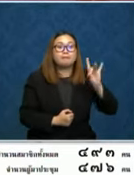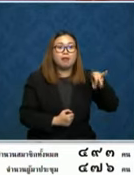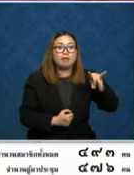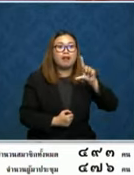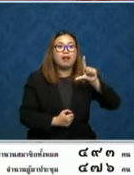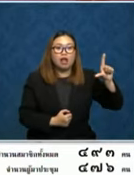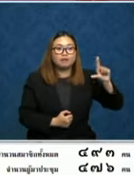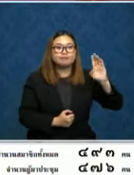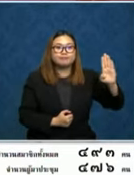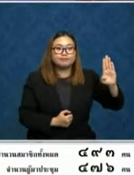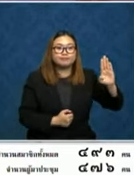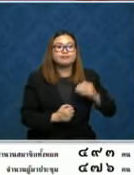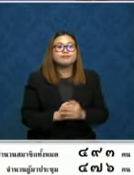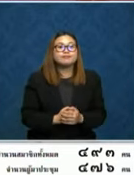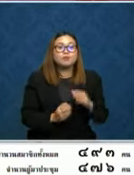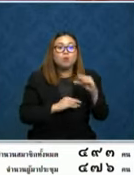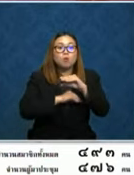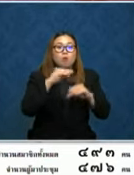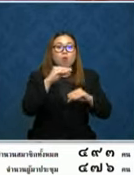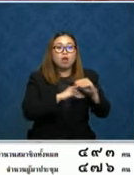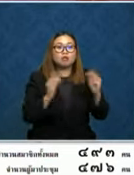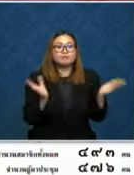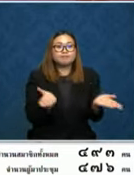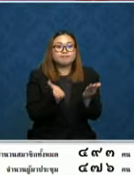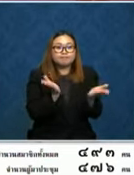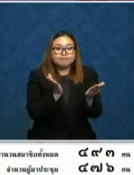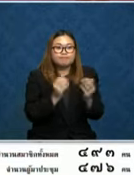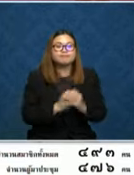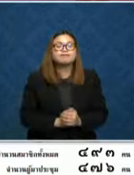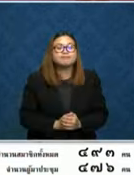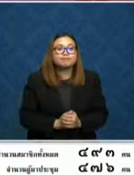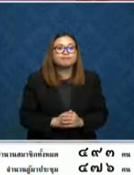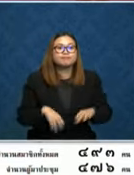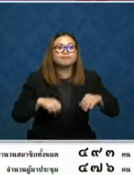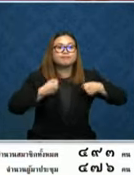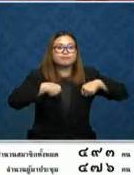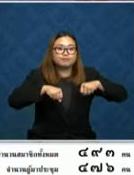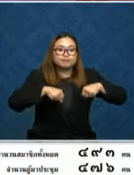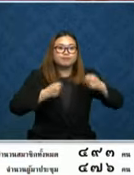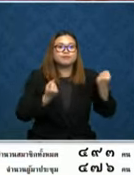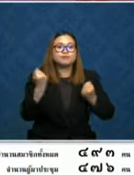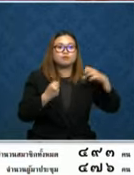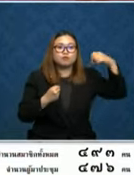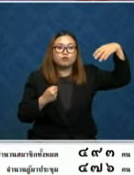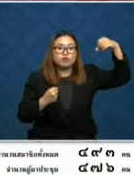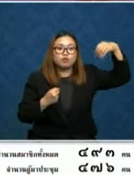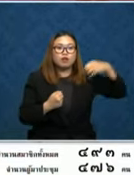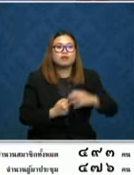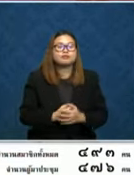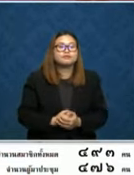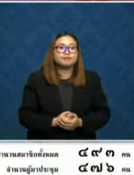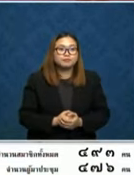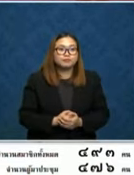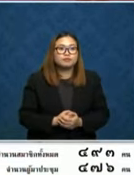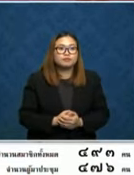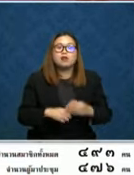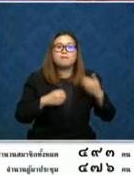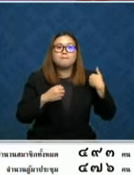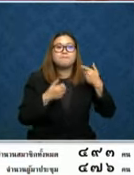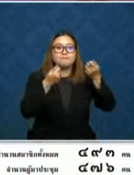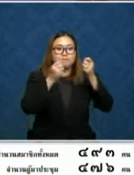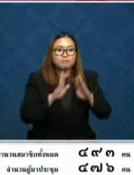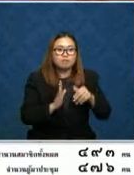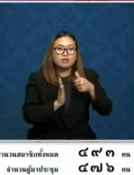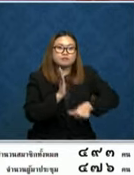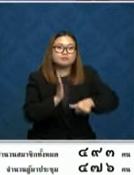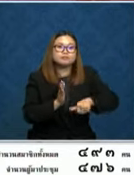งเป็นโครงการที่สนับสนุนนะครับการเพิ่มยานยนต์ไฟฟ้าโดยใช้กลไกนะครับของสัมภาษามิตรซึ่งมีทั้งรูปแบบการลดภาษีนะ